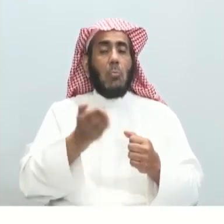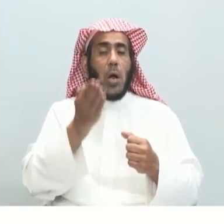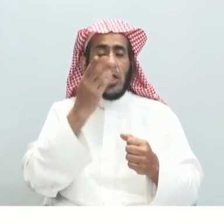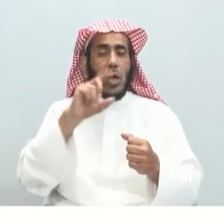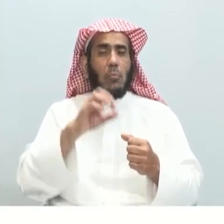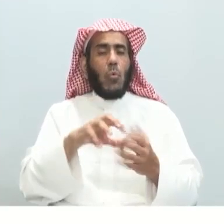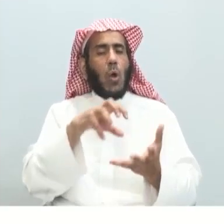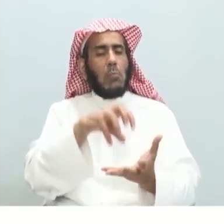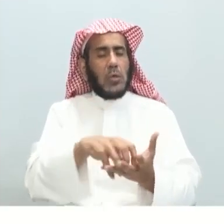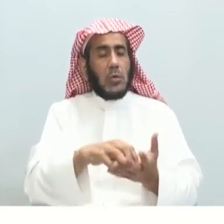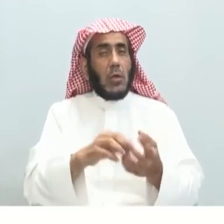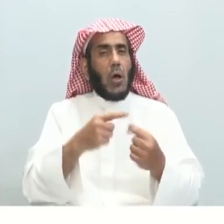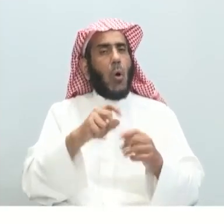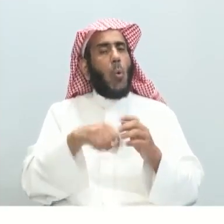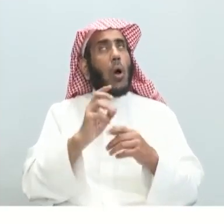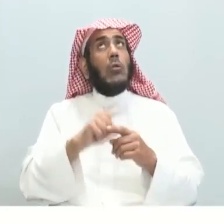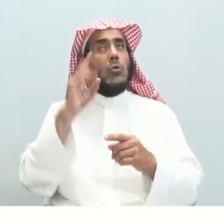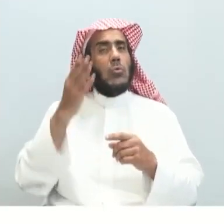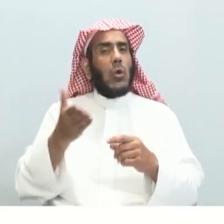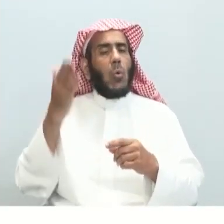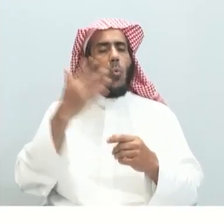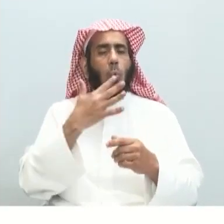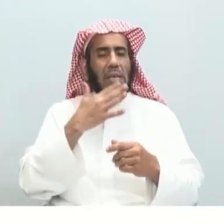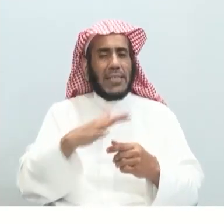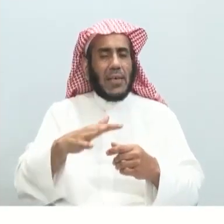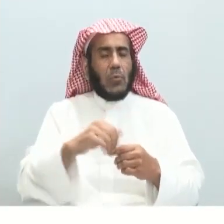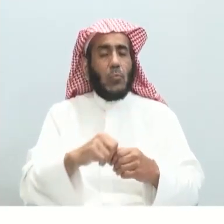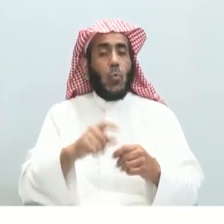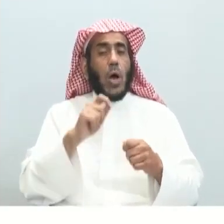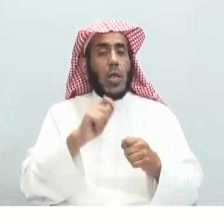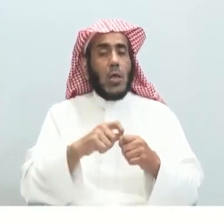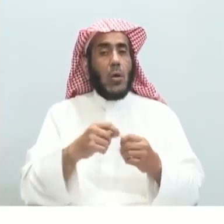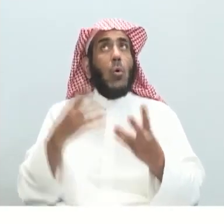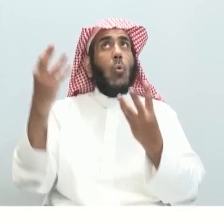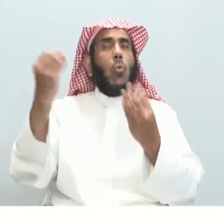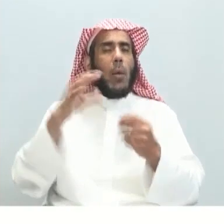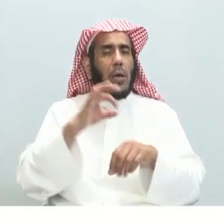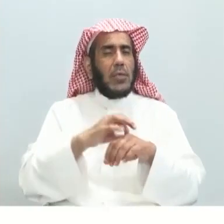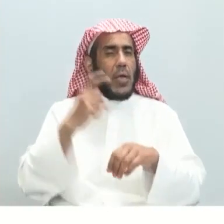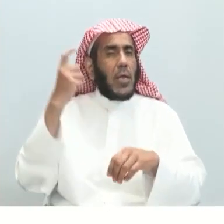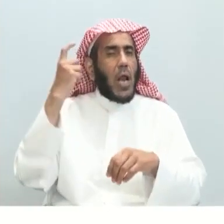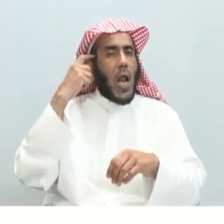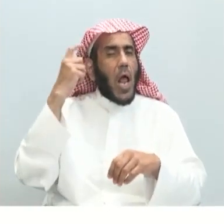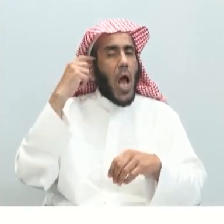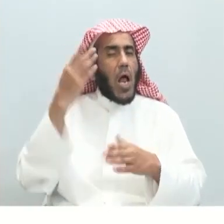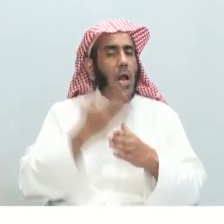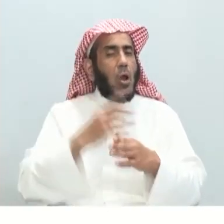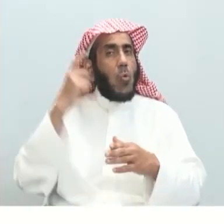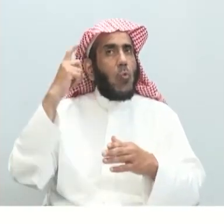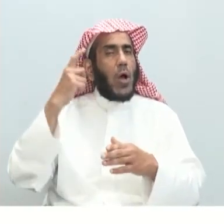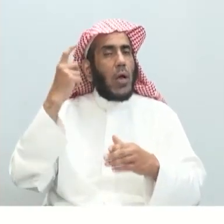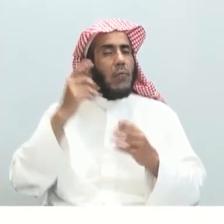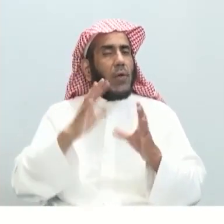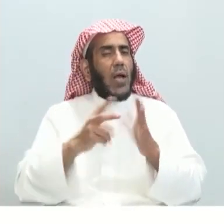والمسكن وهذا قد هياه الله سبحانه وتعالى ويسره ايضا وهب الانسان العقل لماذا ليفكر في